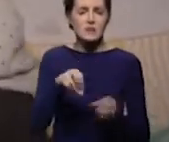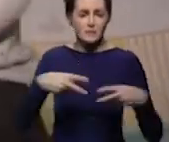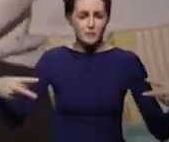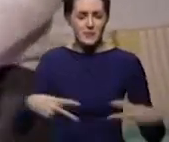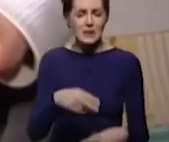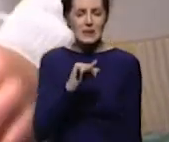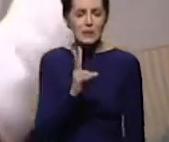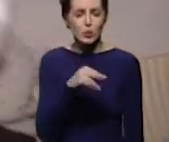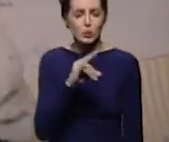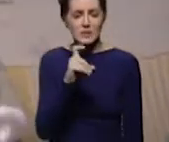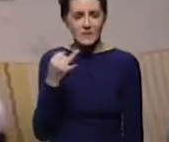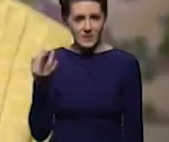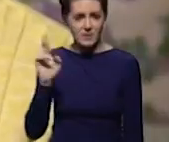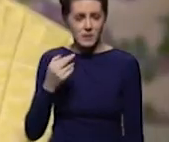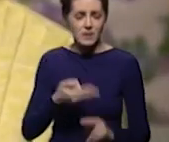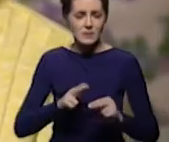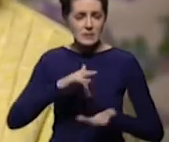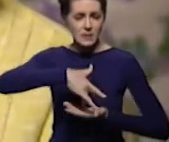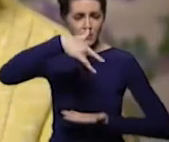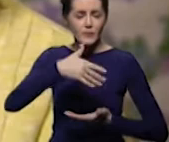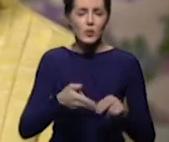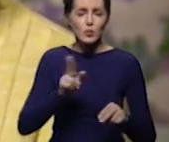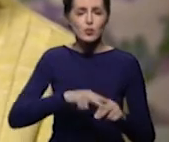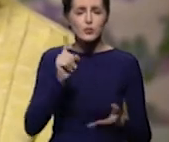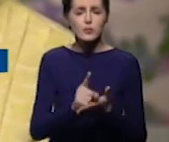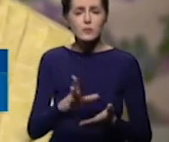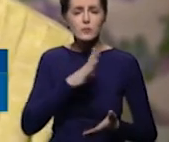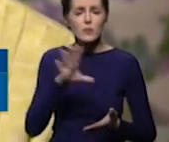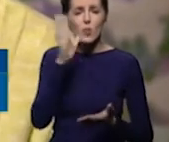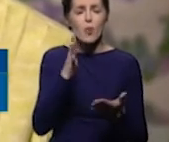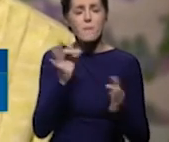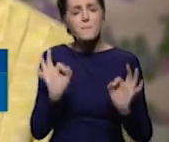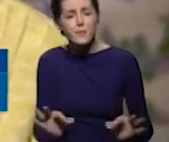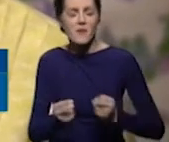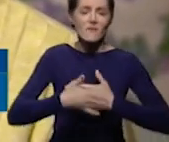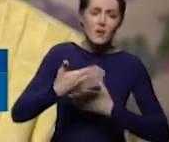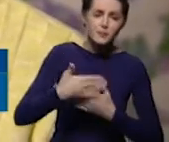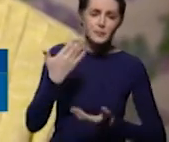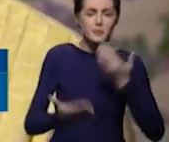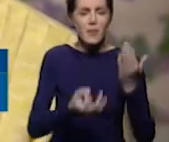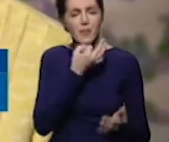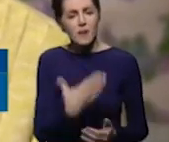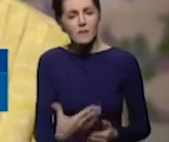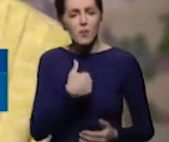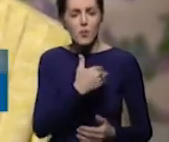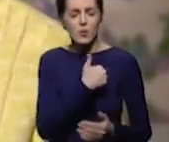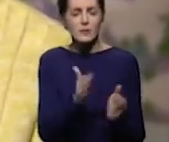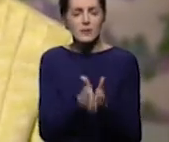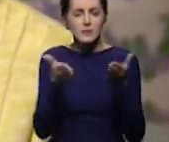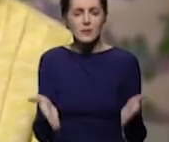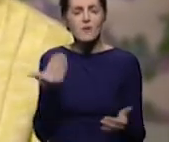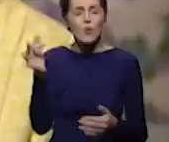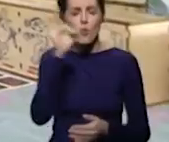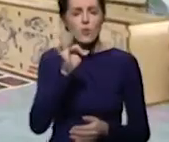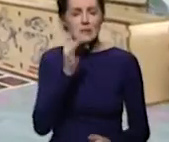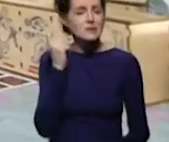Відкриваю інтернет, читаю, що йому потрібні методики, читаю, яку методику хвалять, яку ні. І от дуже хочу книги для